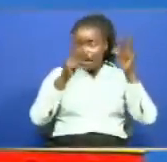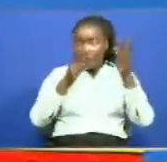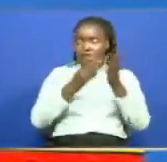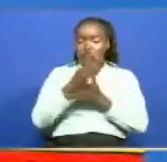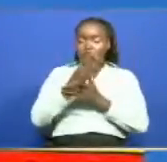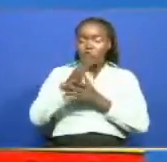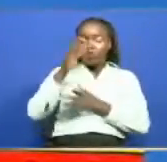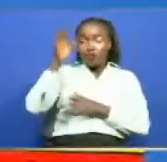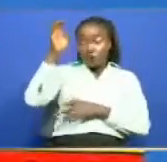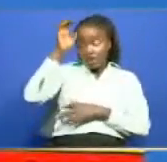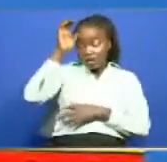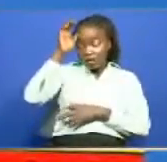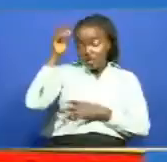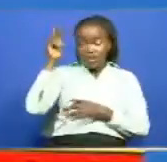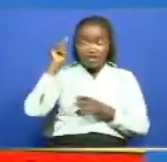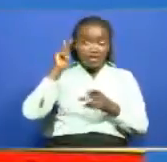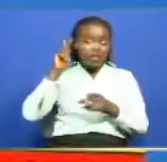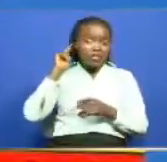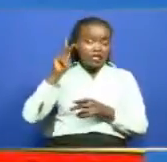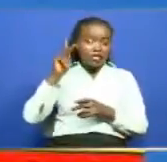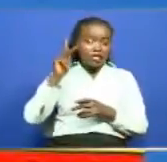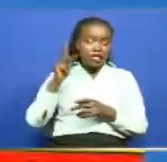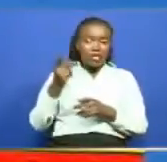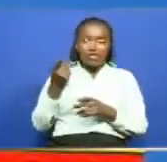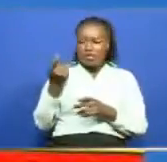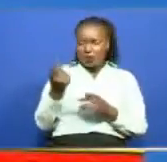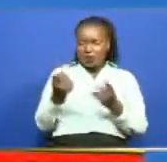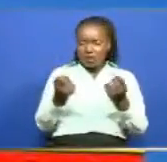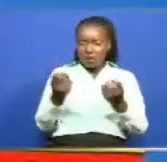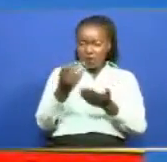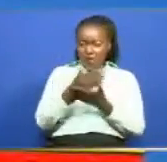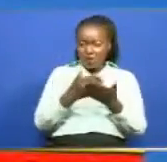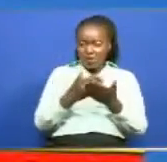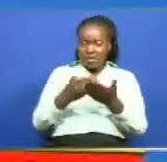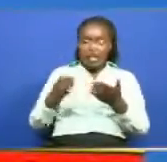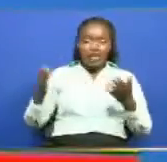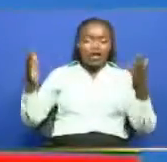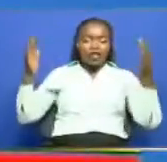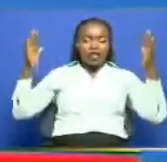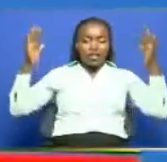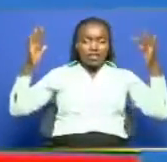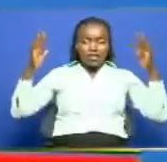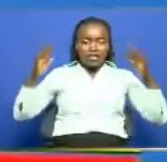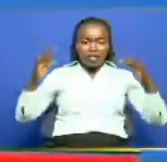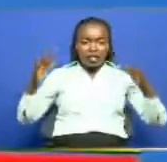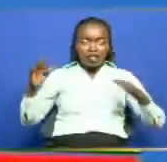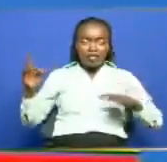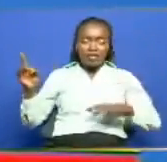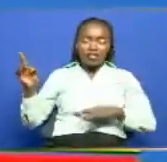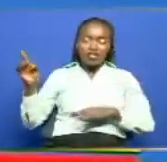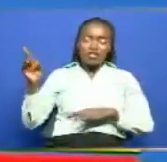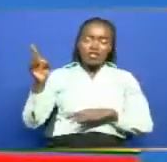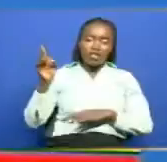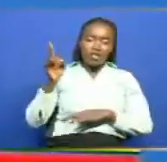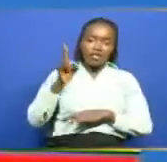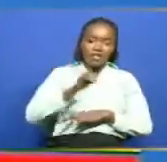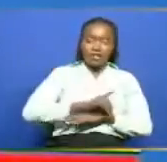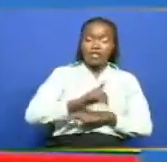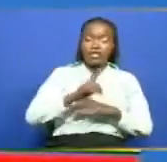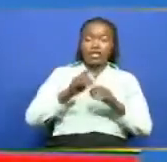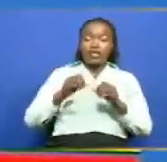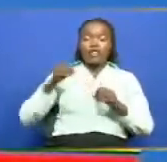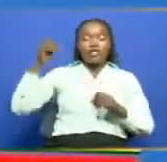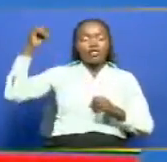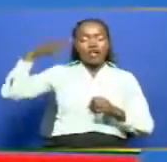Kisii, vile vile tutarajie mvua katika maeneo machache itakayopisha vipindi vya jua. Mchana utakuwa wenye vipindi vya jua vile vile katika